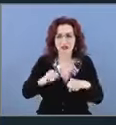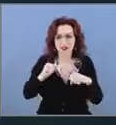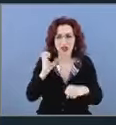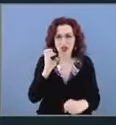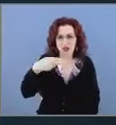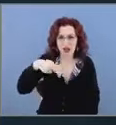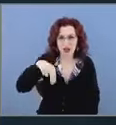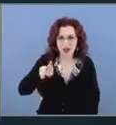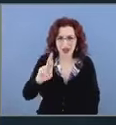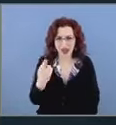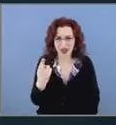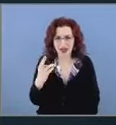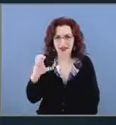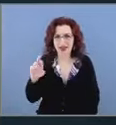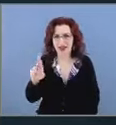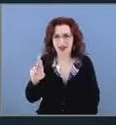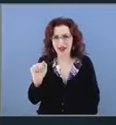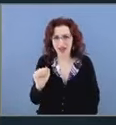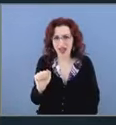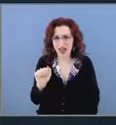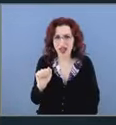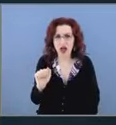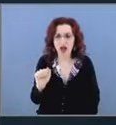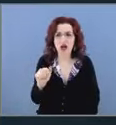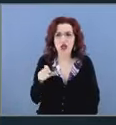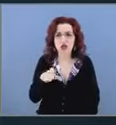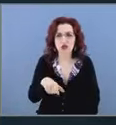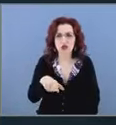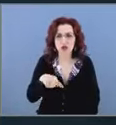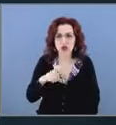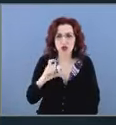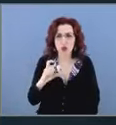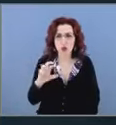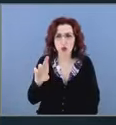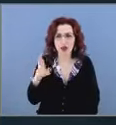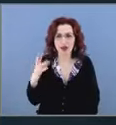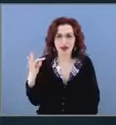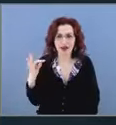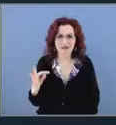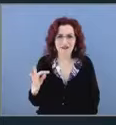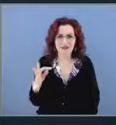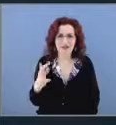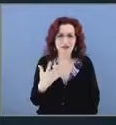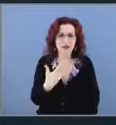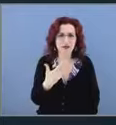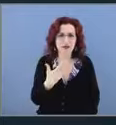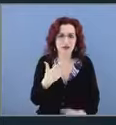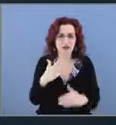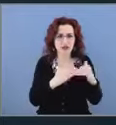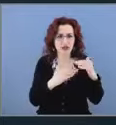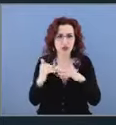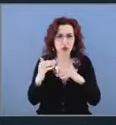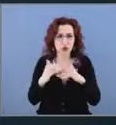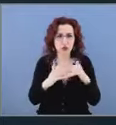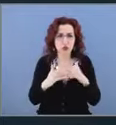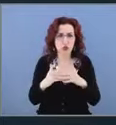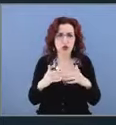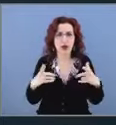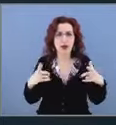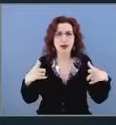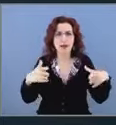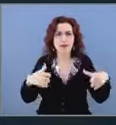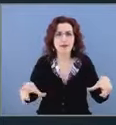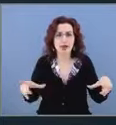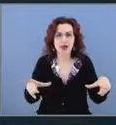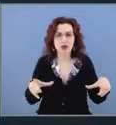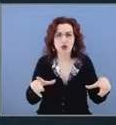CQRF, anche attraverso l'infrastruttura di ricerca Metrofood, che è coordinata appunto da Enea, che è